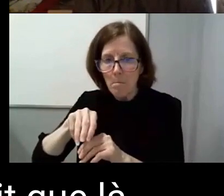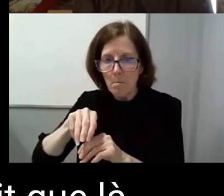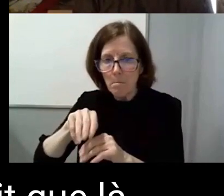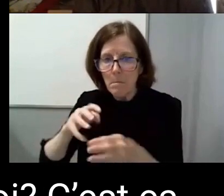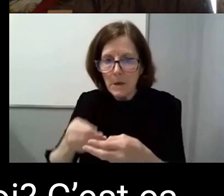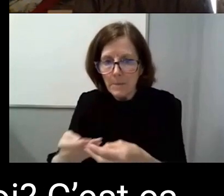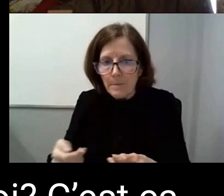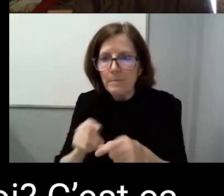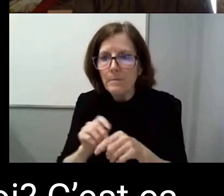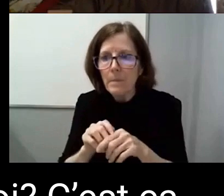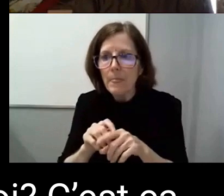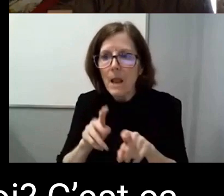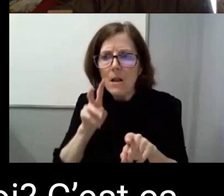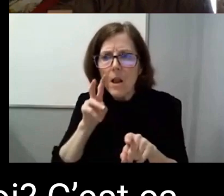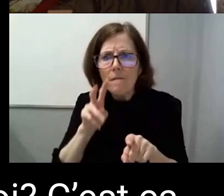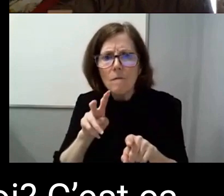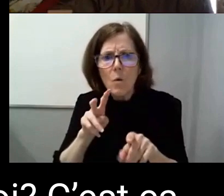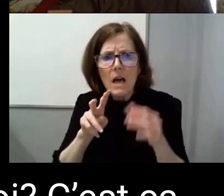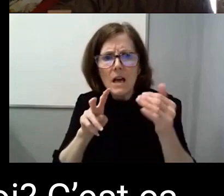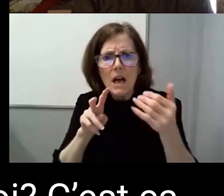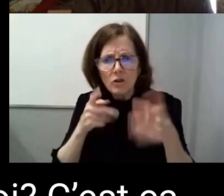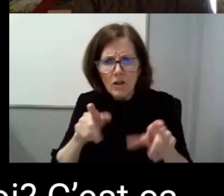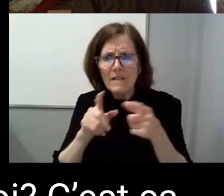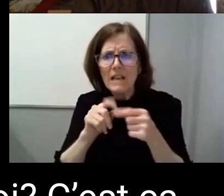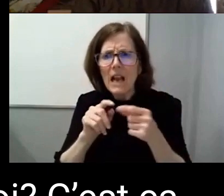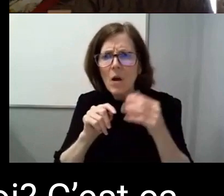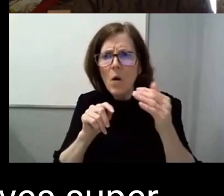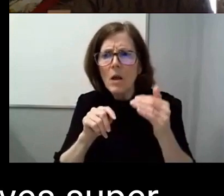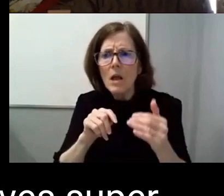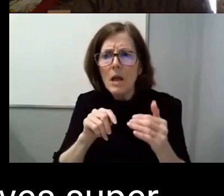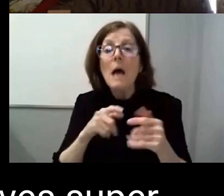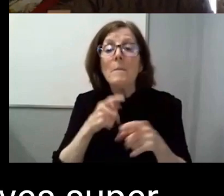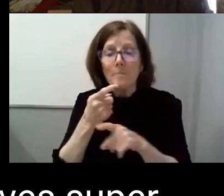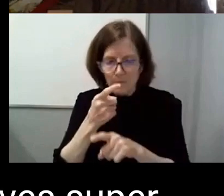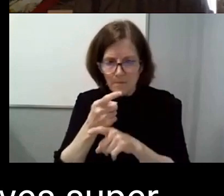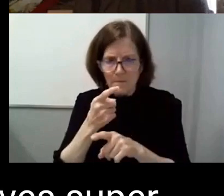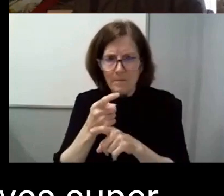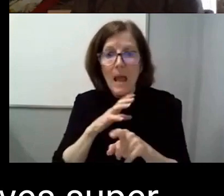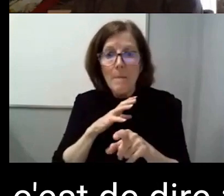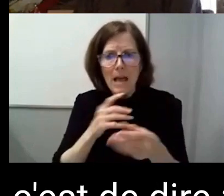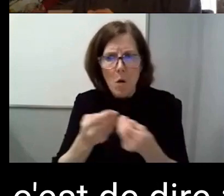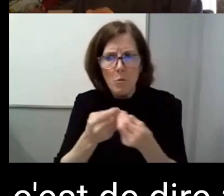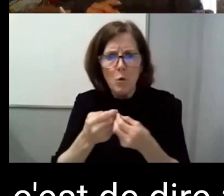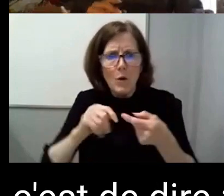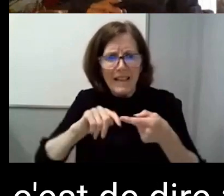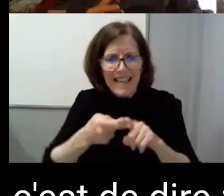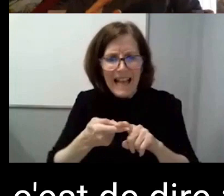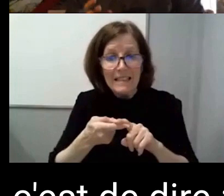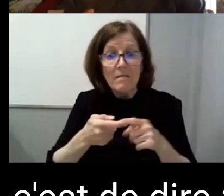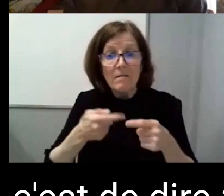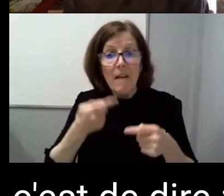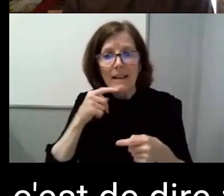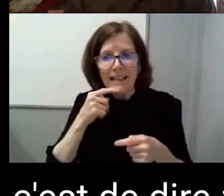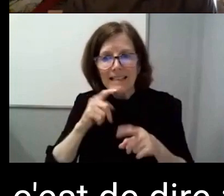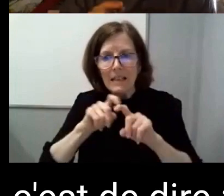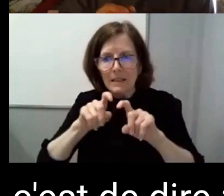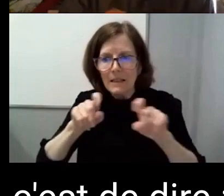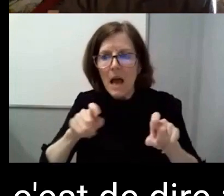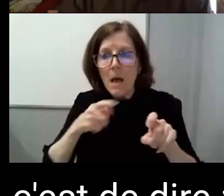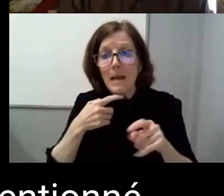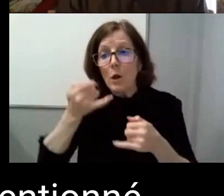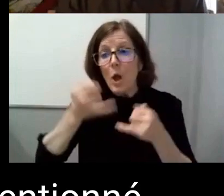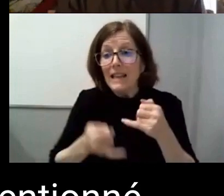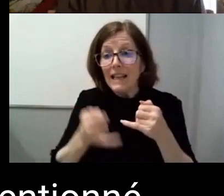Fait que là, je vous raconte tout ça. Pourquoi? Ben, parce que c'est ça, il y a encore plein d'initiatives super intéressantes. Puis peut-être le dernier détail, c'est de